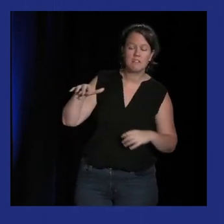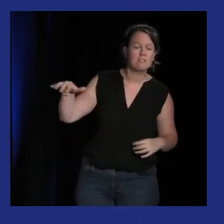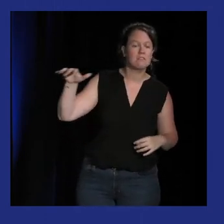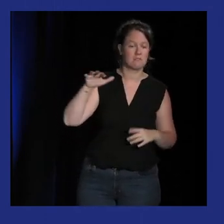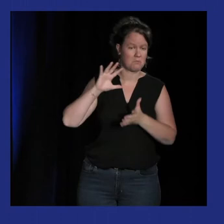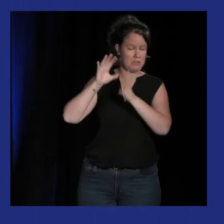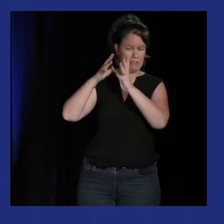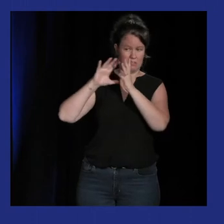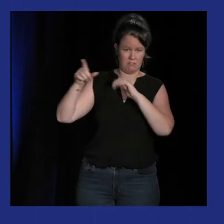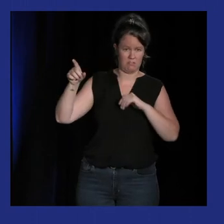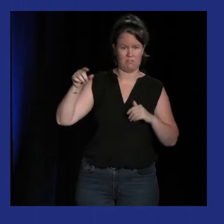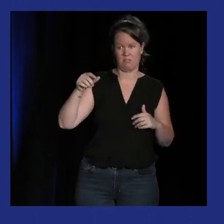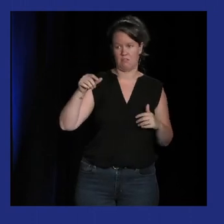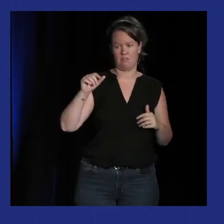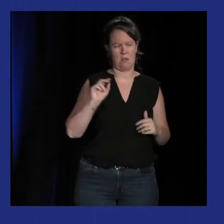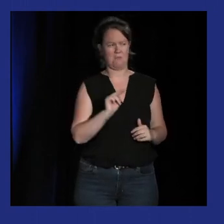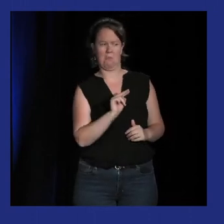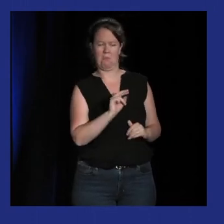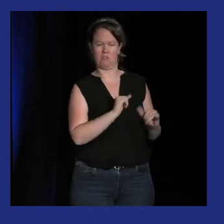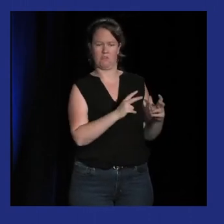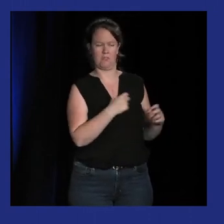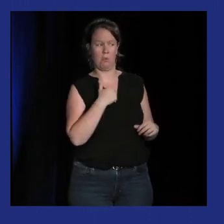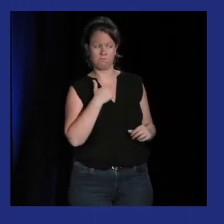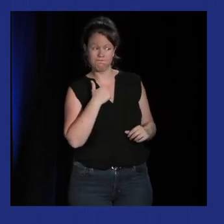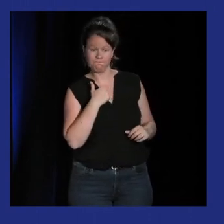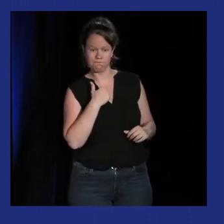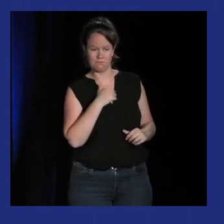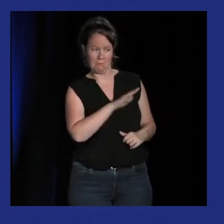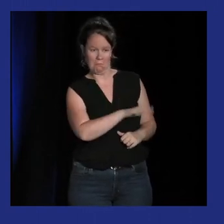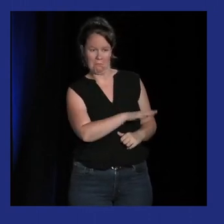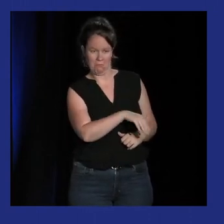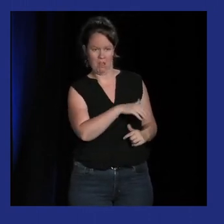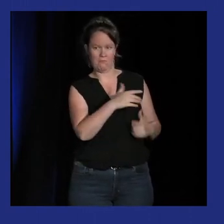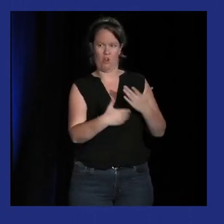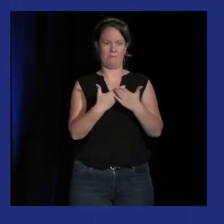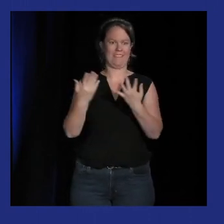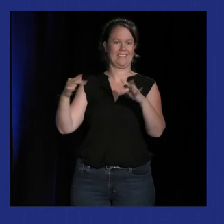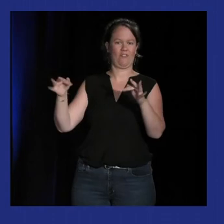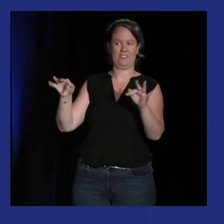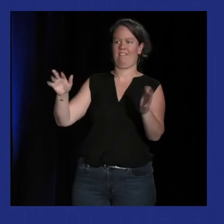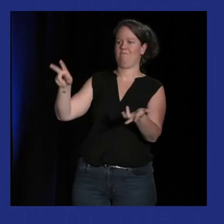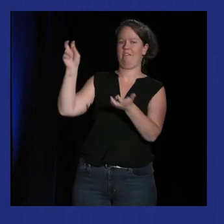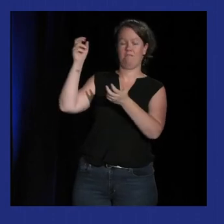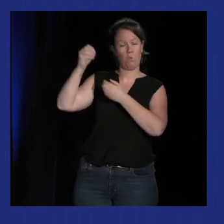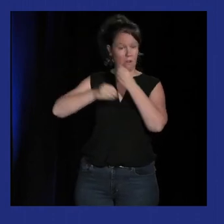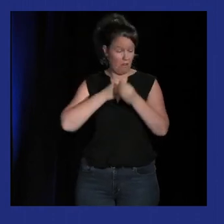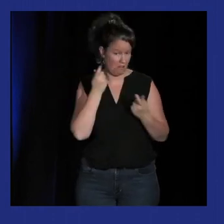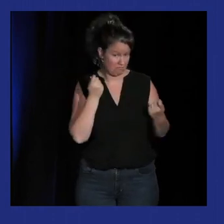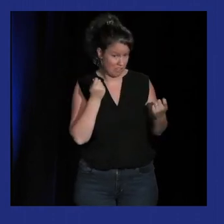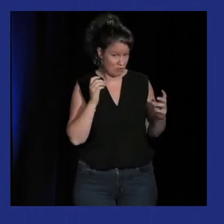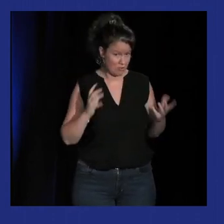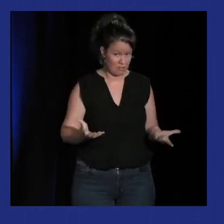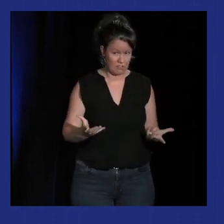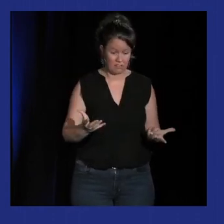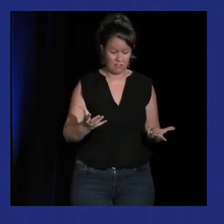besoin de reconnaissance plus importante ou une problématique business parce que parce que c'est aussi plus facile je sais pas de